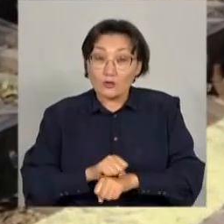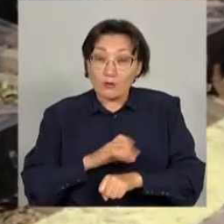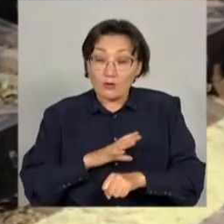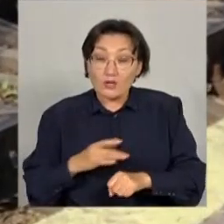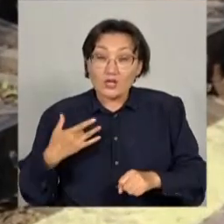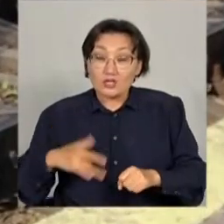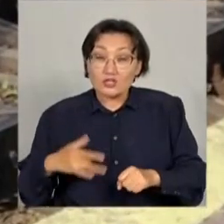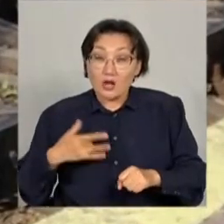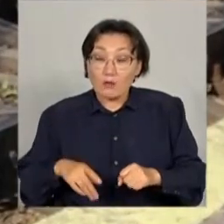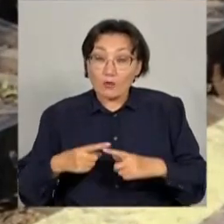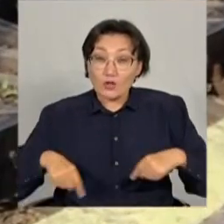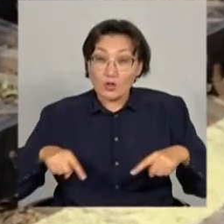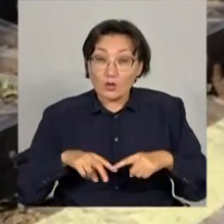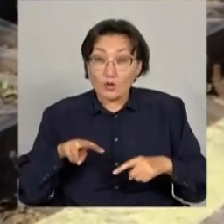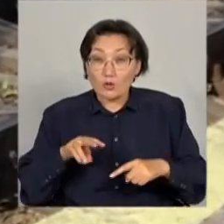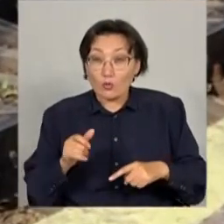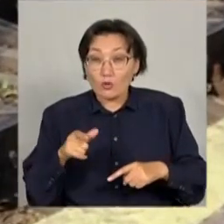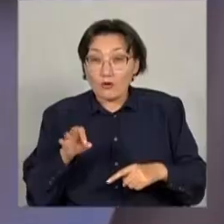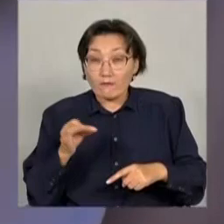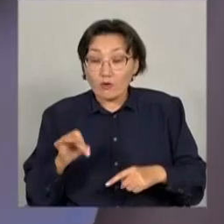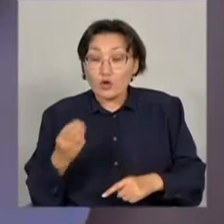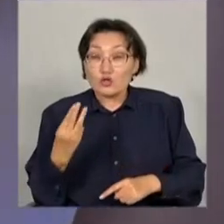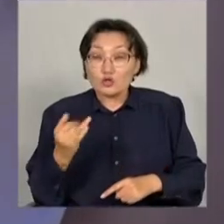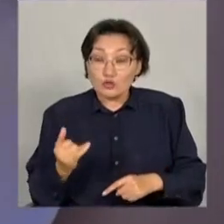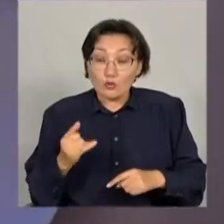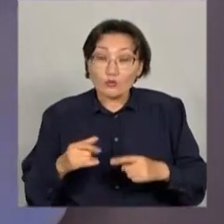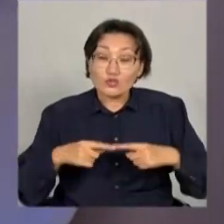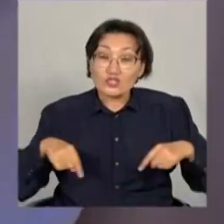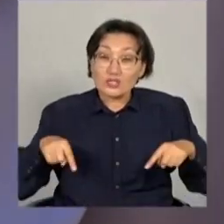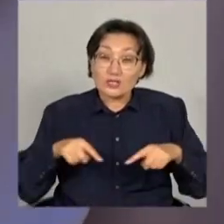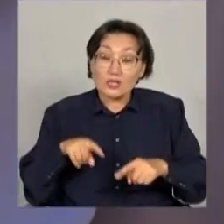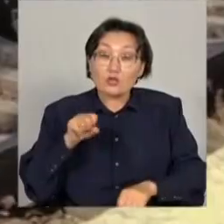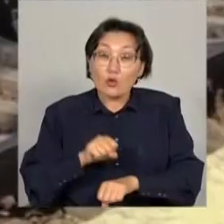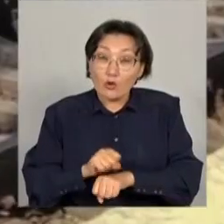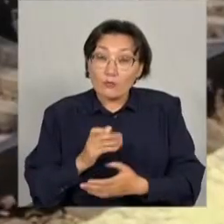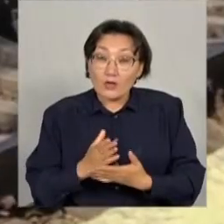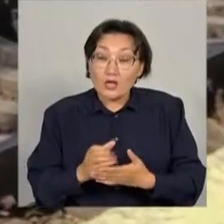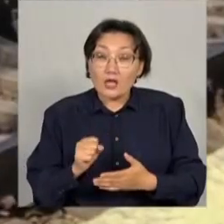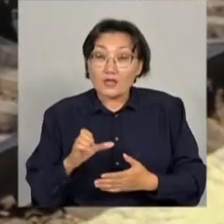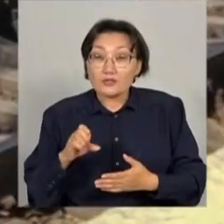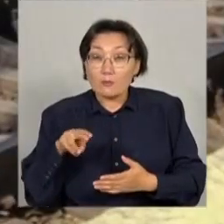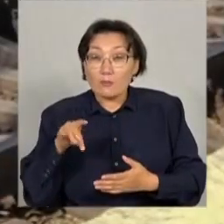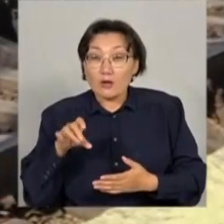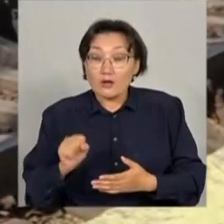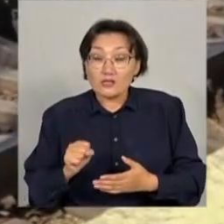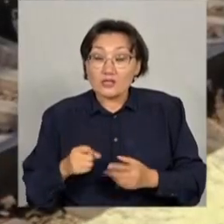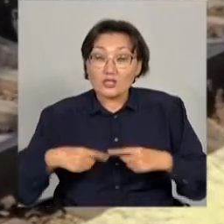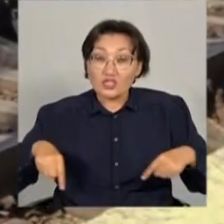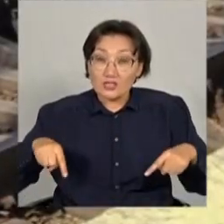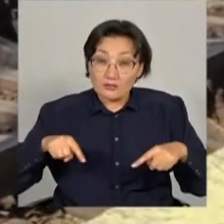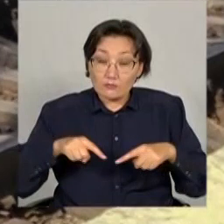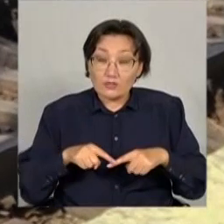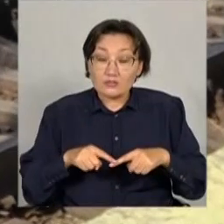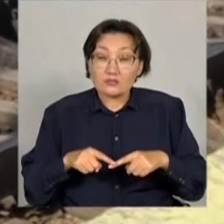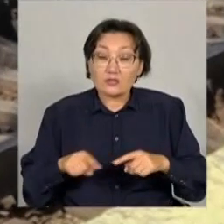Жамбыл станциясында Луговой, Шу деген сол станцияларда тұр. Енді сол Аспара станциясының басында